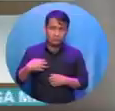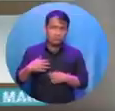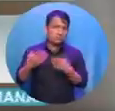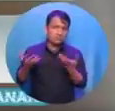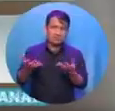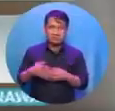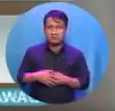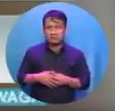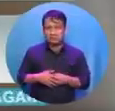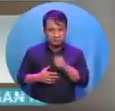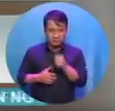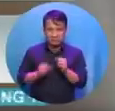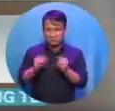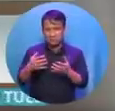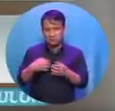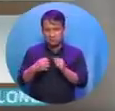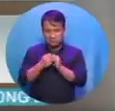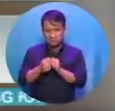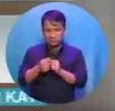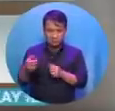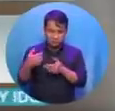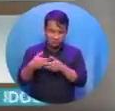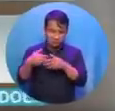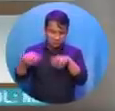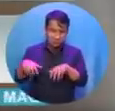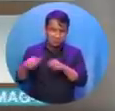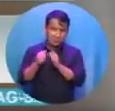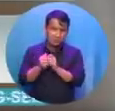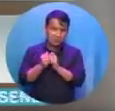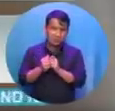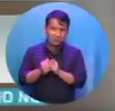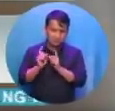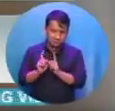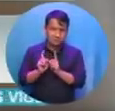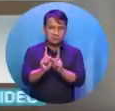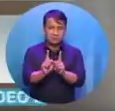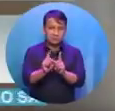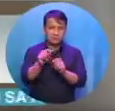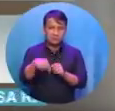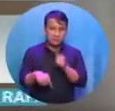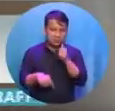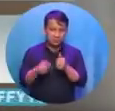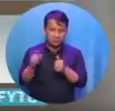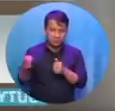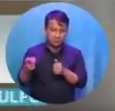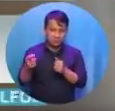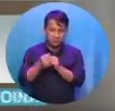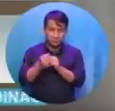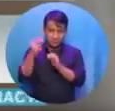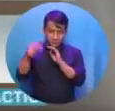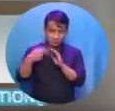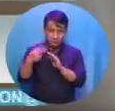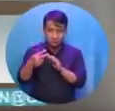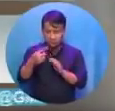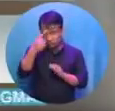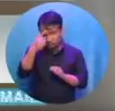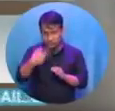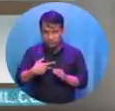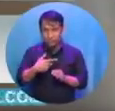Wala po. Yung ano lang po namin, yung kapitbahay po namin, sinamahan po ako, yung kasama po doon sa may video na may tomboy po